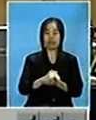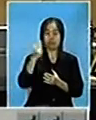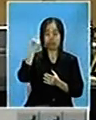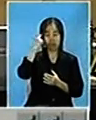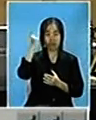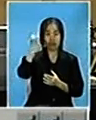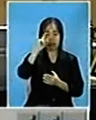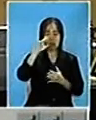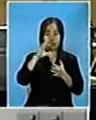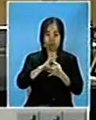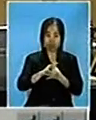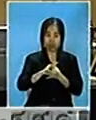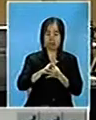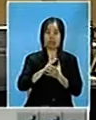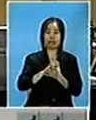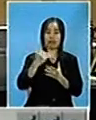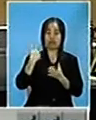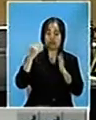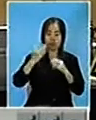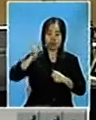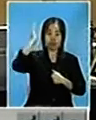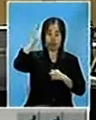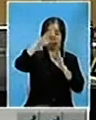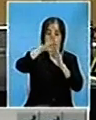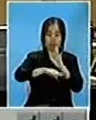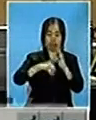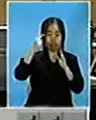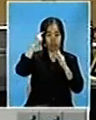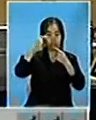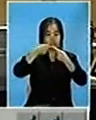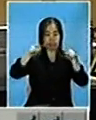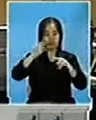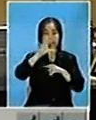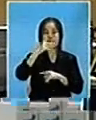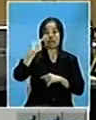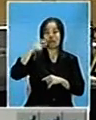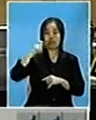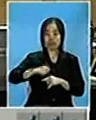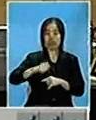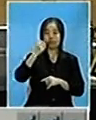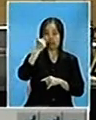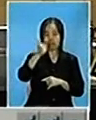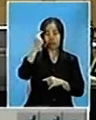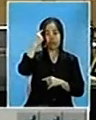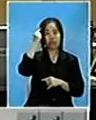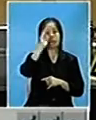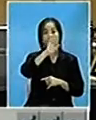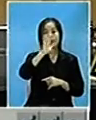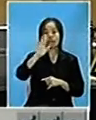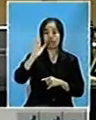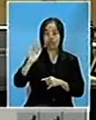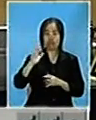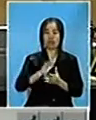การความเห็นของผู้อภิปรายเนี่ยจะเห็นแตกต่างกับศาลอย่างไรก็เป็นเรื่องของความเห็นของผู้อภิปรายนะ